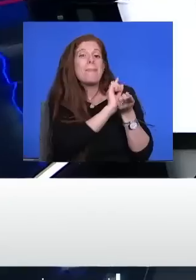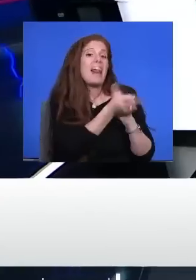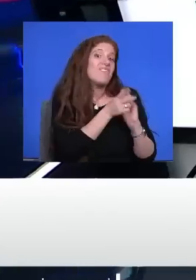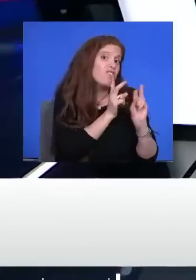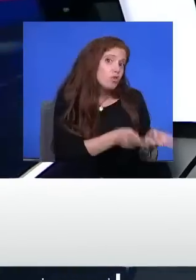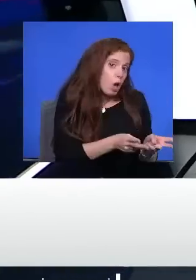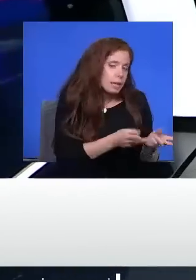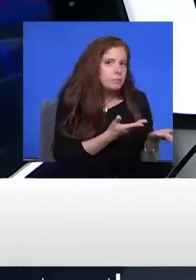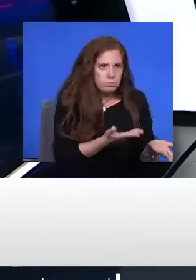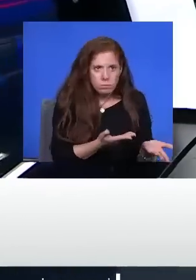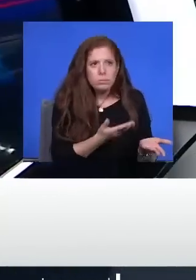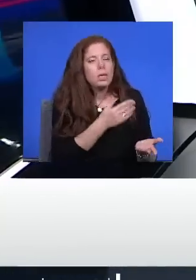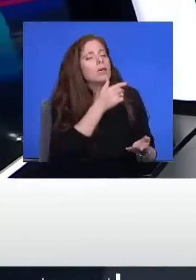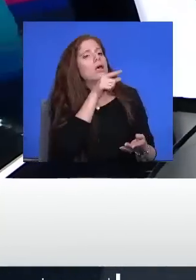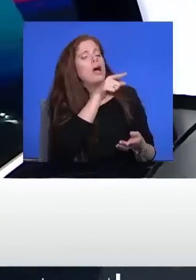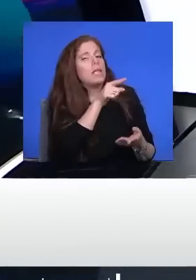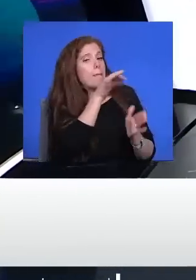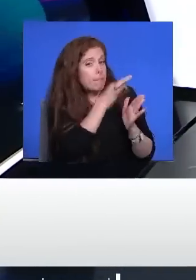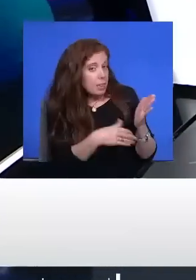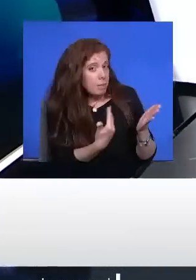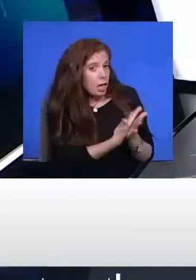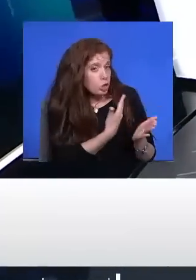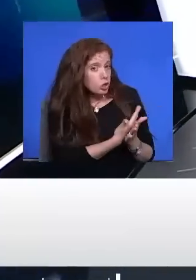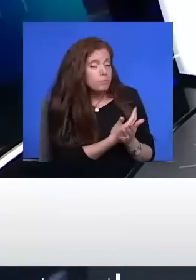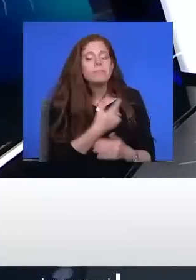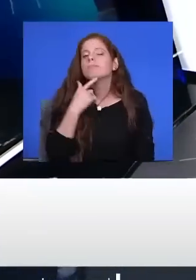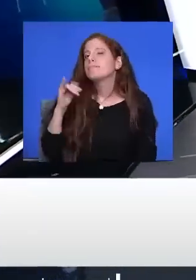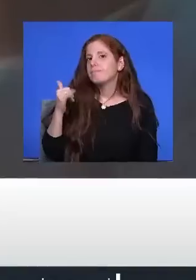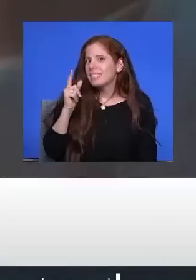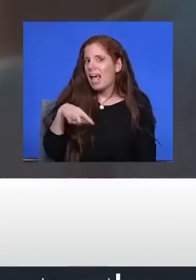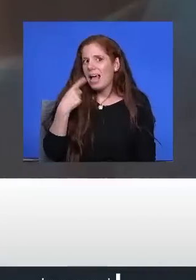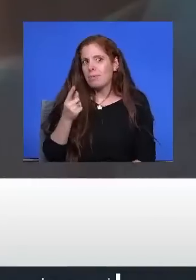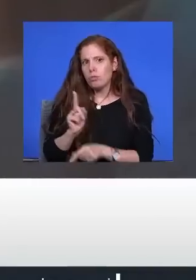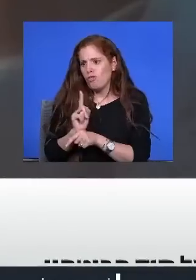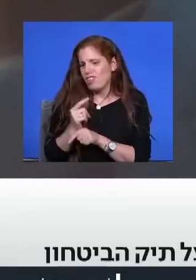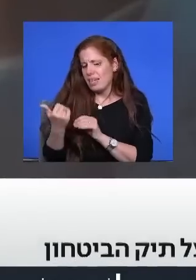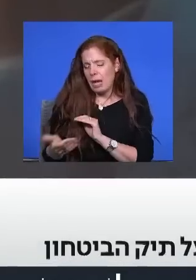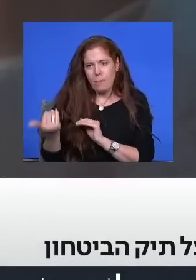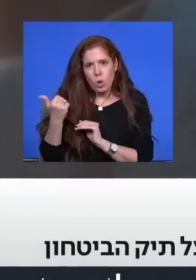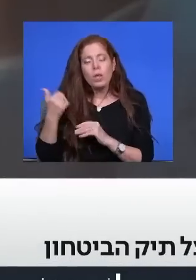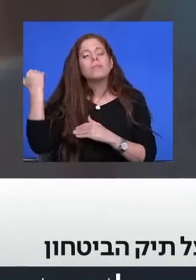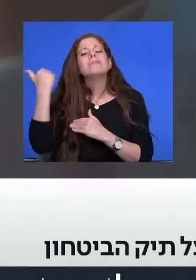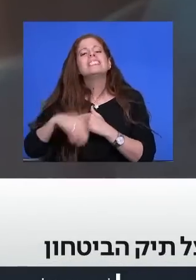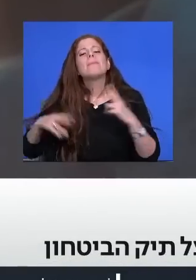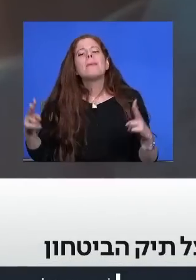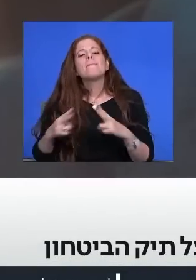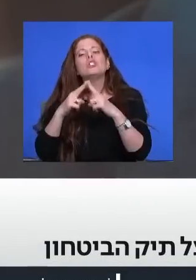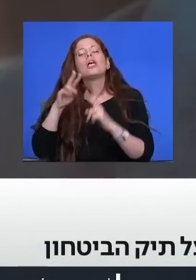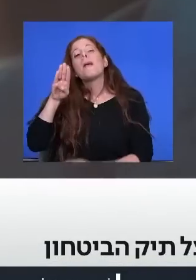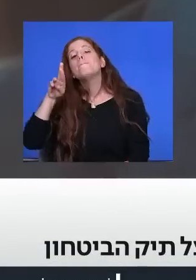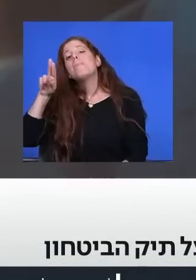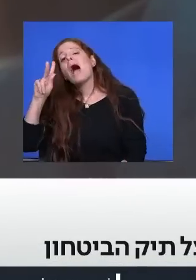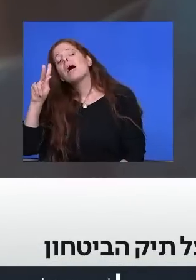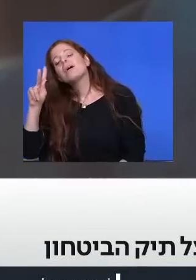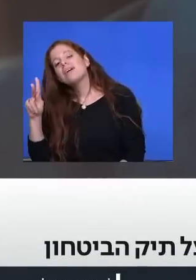כתבנו פוליטי, אנחנו אליך עם הפרטים החדשים. נכון מאוד, צריך להגיד, ממש לפני רגעים אחדים מסתיימת פגישת ברקת נתניהו,